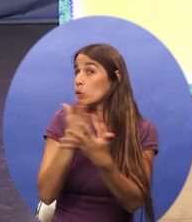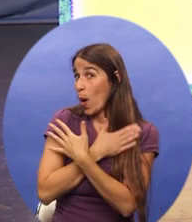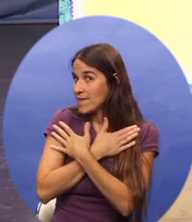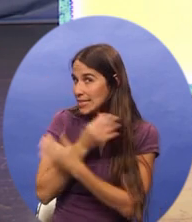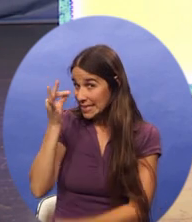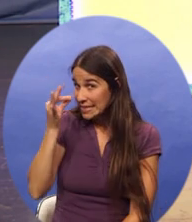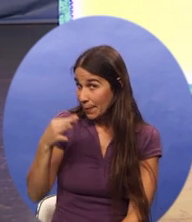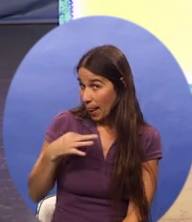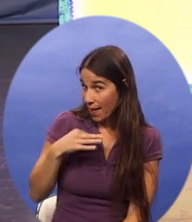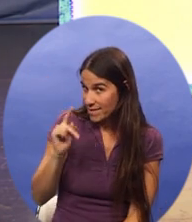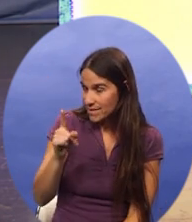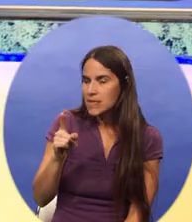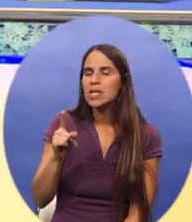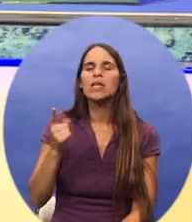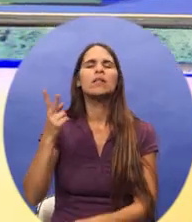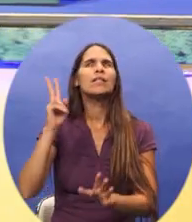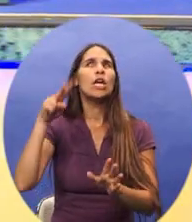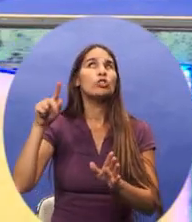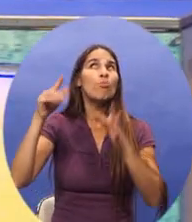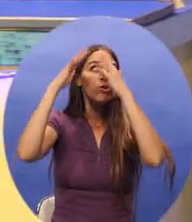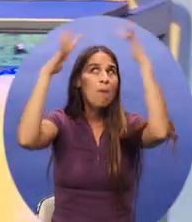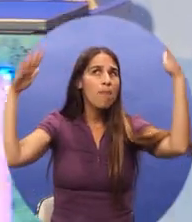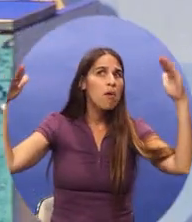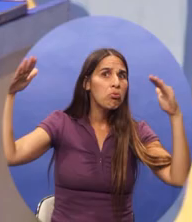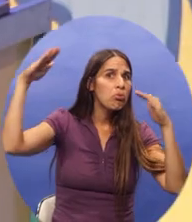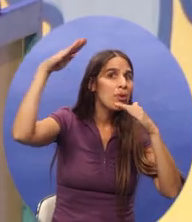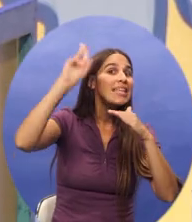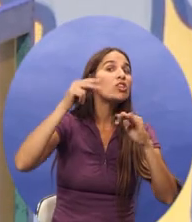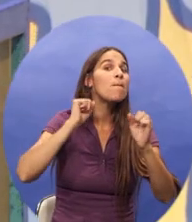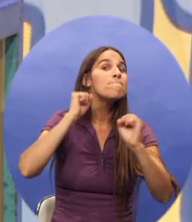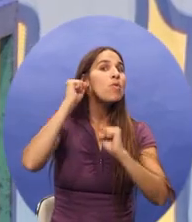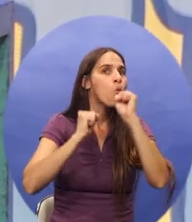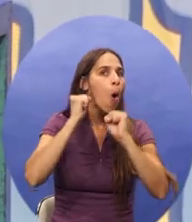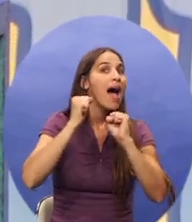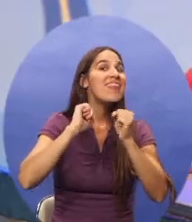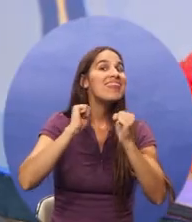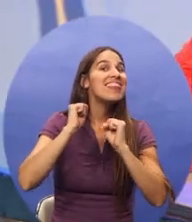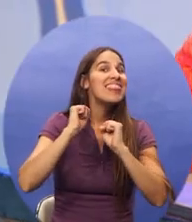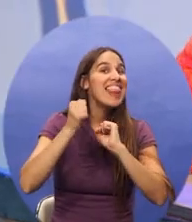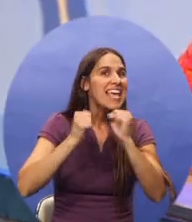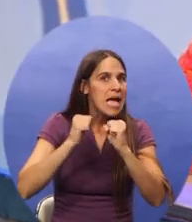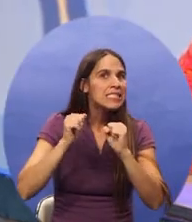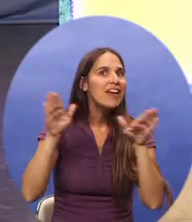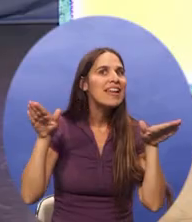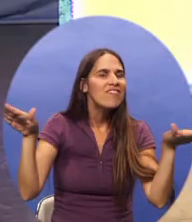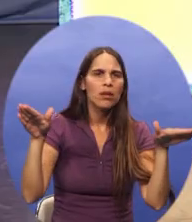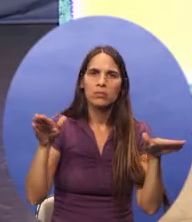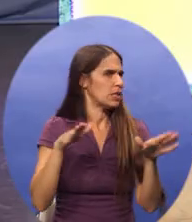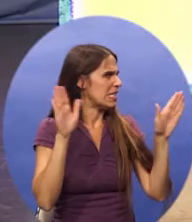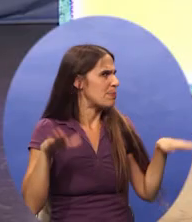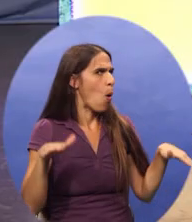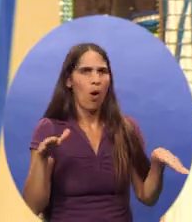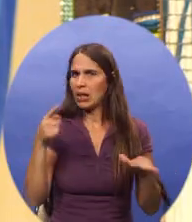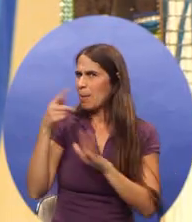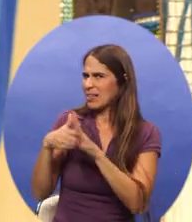מאוד מאוד אוהב. שים לב. מה אף בשמיים? יש לו מנוע, טייס וכנפיים? ציפור! לא. אבל